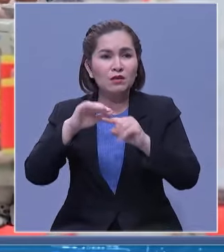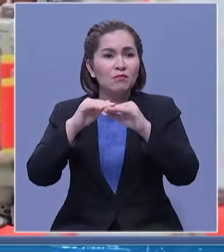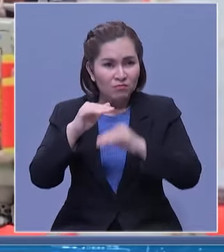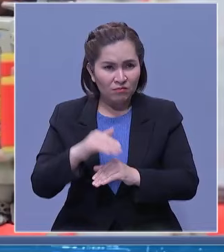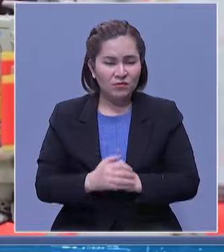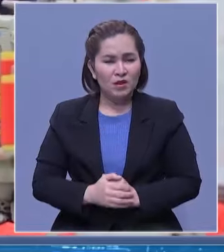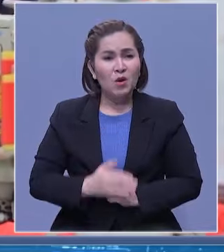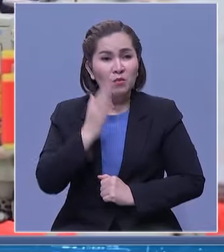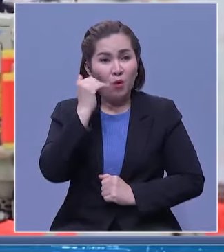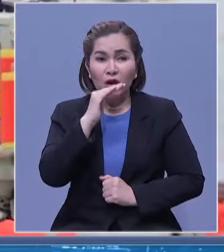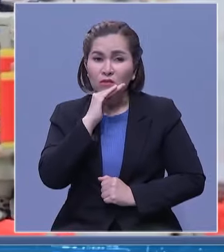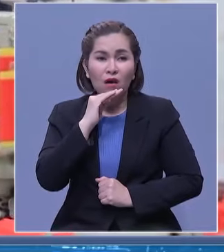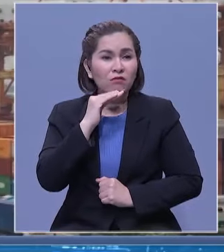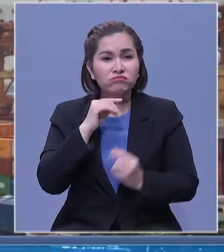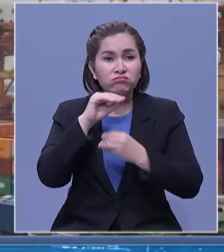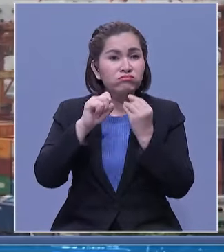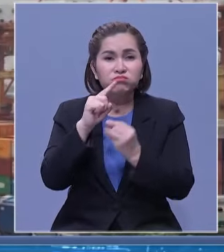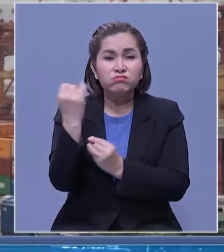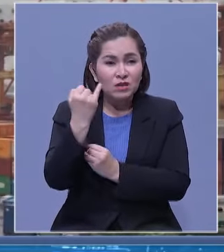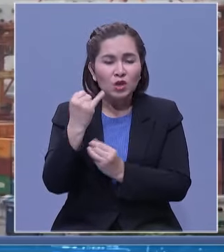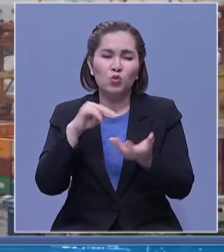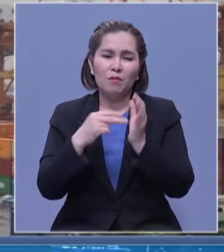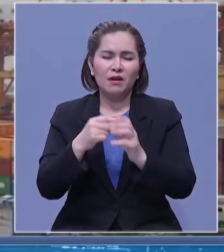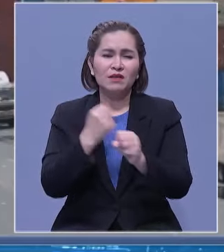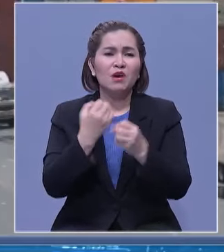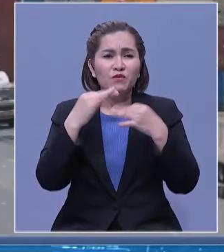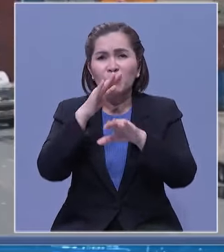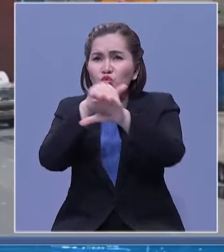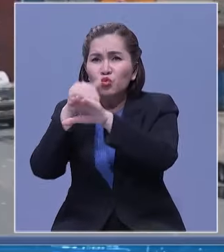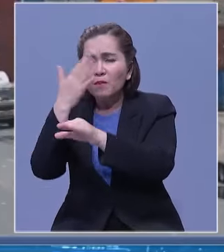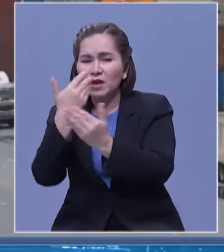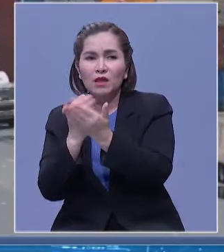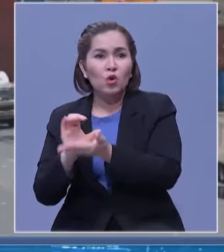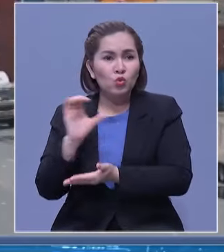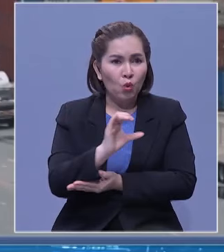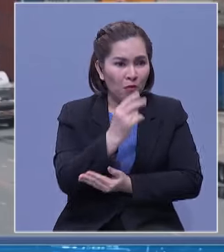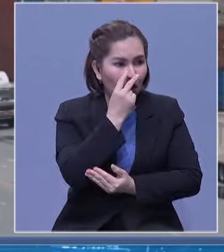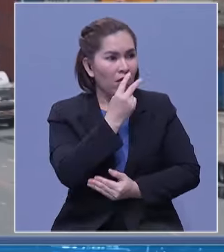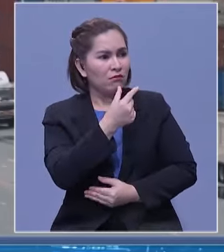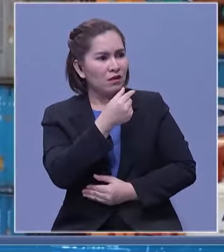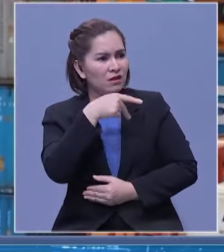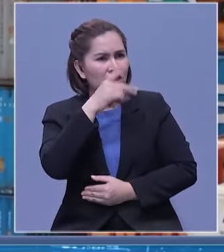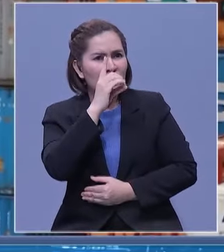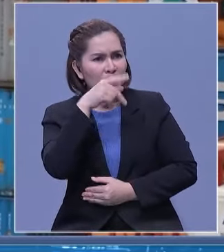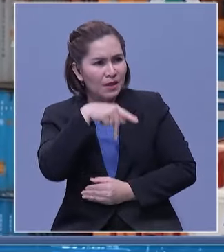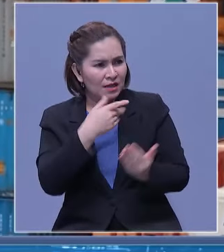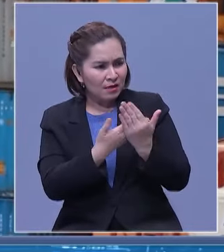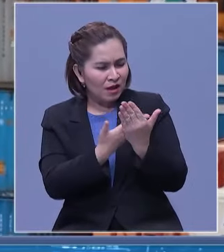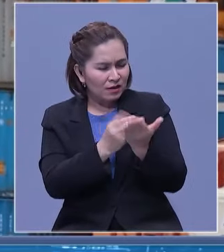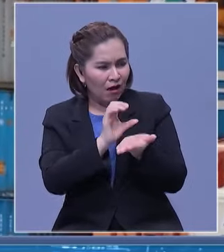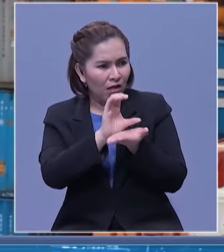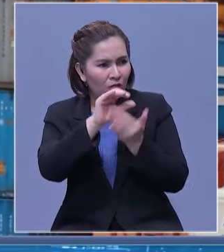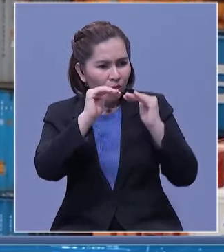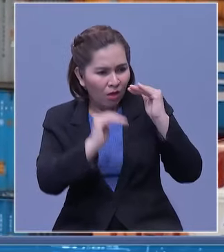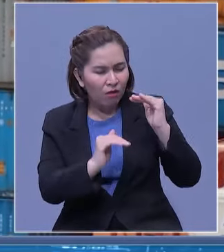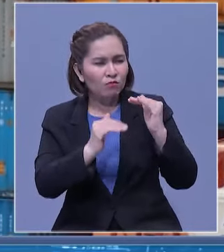ฟรีนะถ้าอย่างงั้นน่ะใช่มพยายามไปดึงชาตินู้นชาตินี้มาลงทุนแต่สุดท้ายพอตัวเลข GDPมันไม่ถึงเป้าอ่ะเขาก็ไม่กล้ามาลงทุนถูก